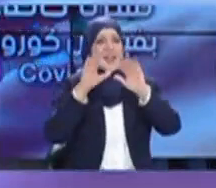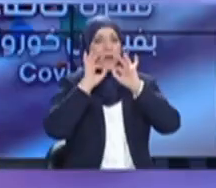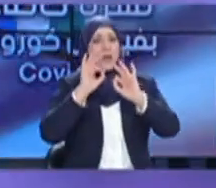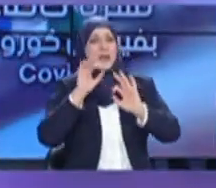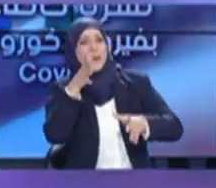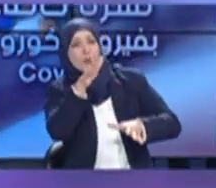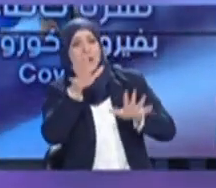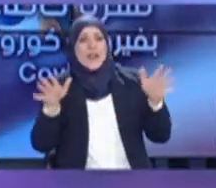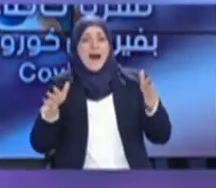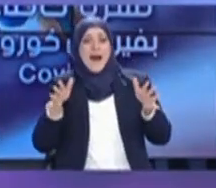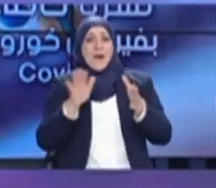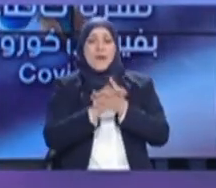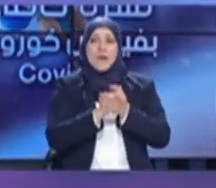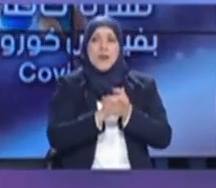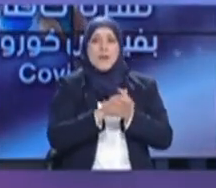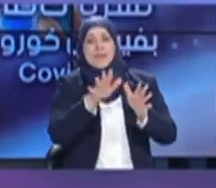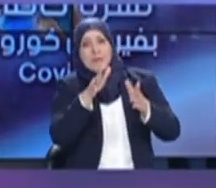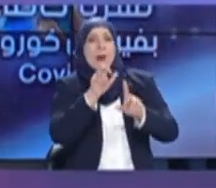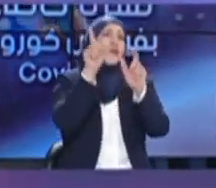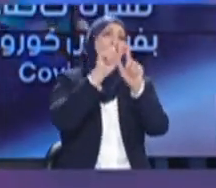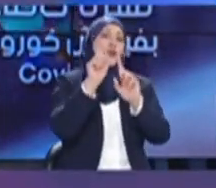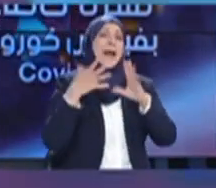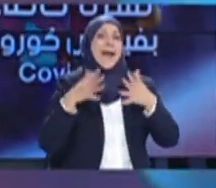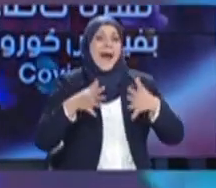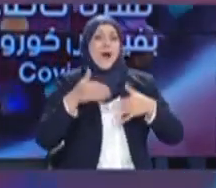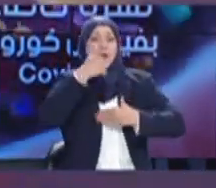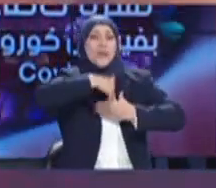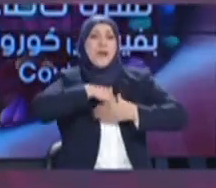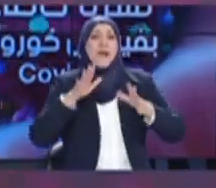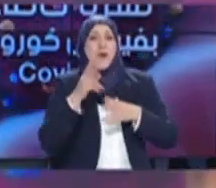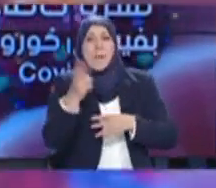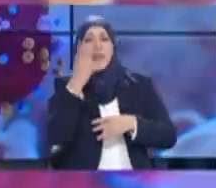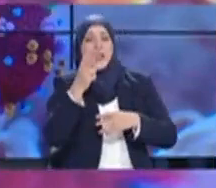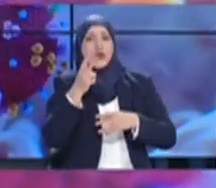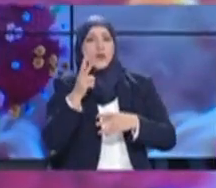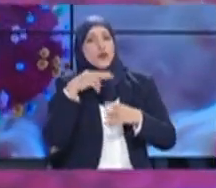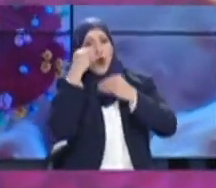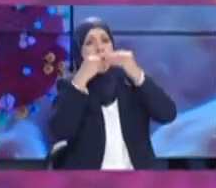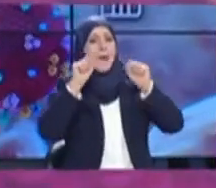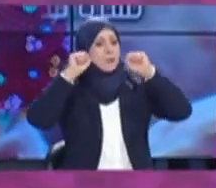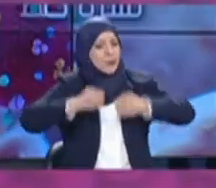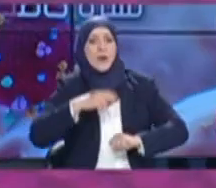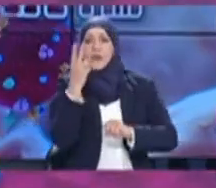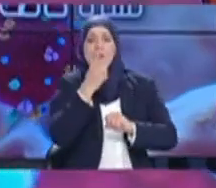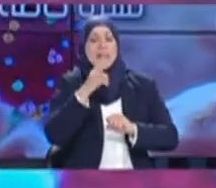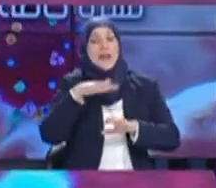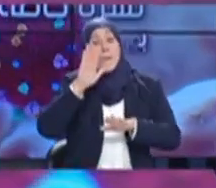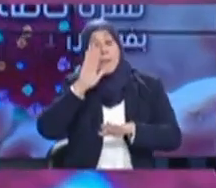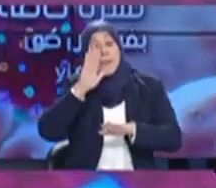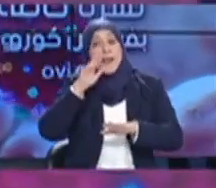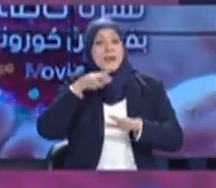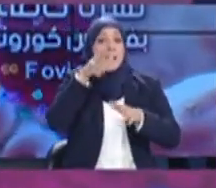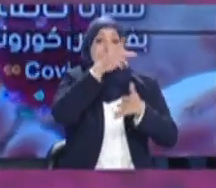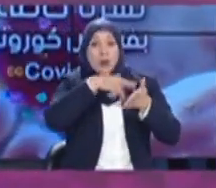خوف شويه. خوف مش معناها خوف انكم ما تنجموش وماكمش قادرين على ذلك، لا، بل خوف من البيك. الناس